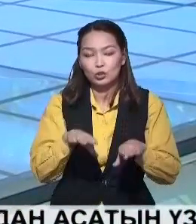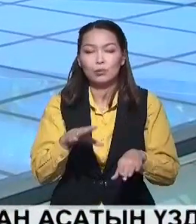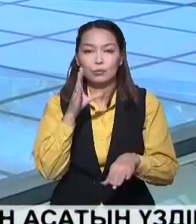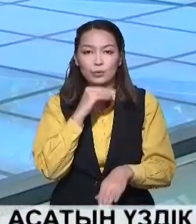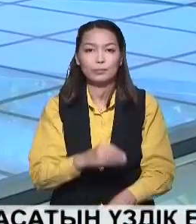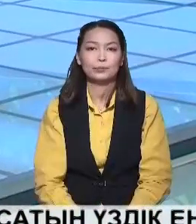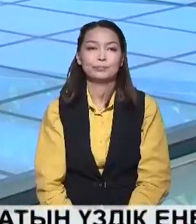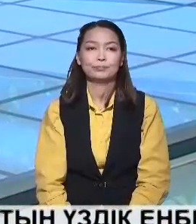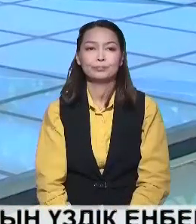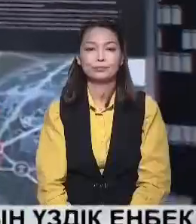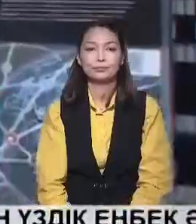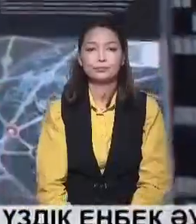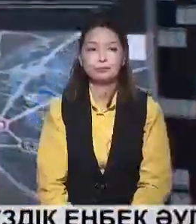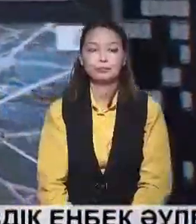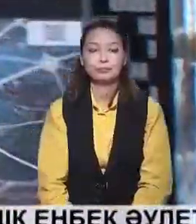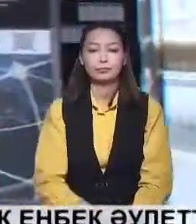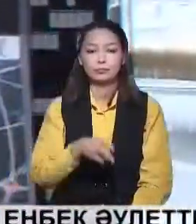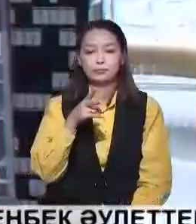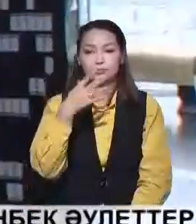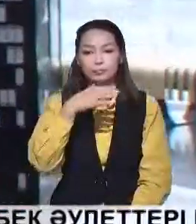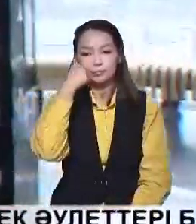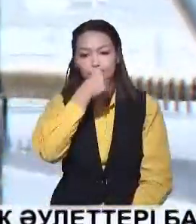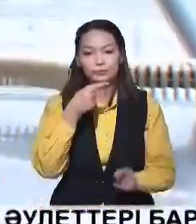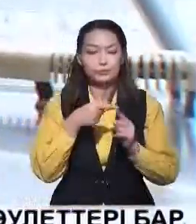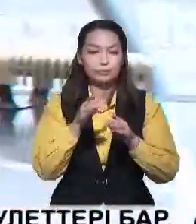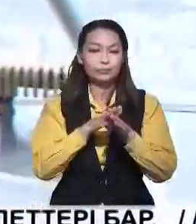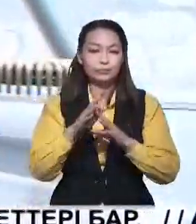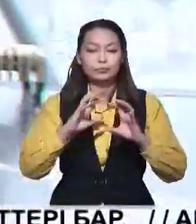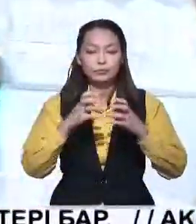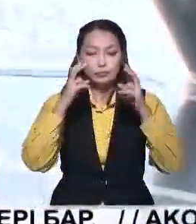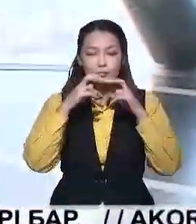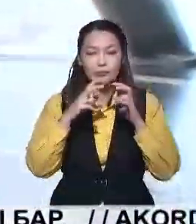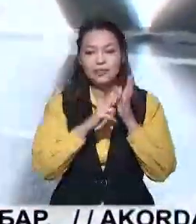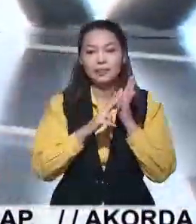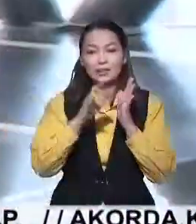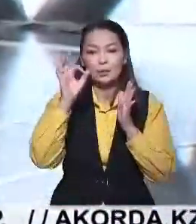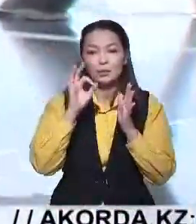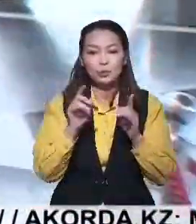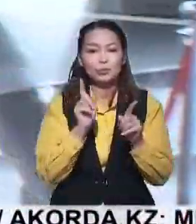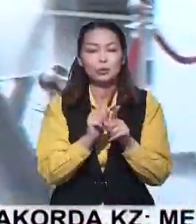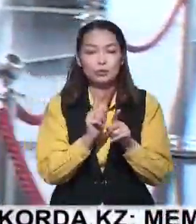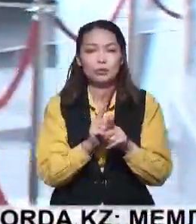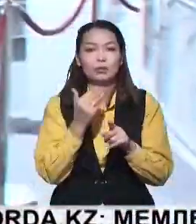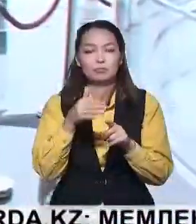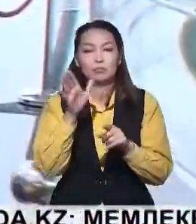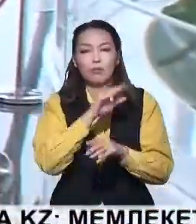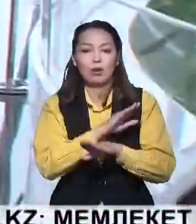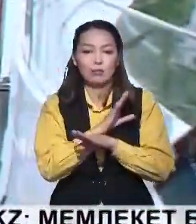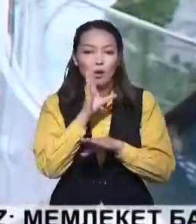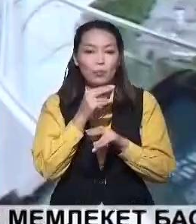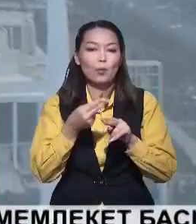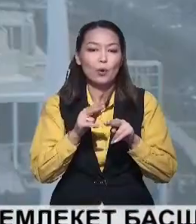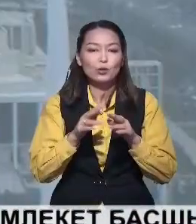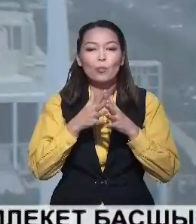сеп болу мүмкін. 2050 жылға қарай бүкіл әлем жұртының 80% қалаларға көшуі мүмкін деген ақпарат бар. Бұл